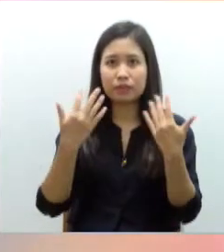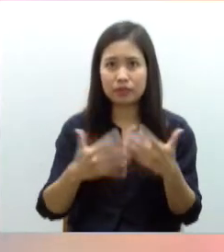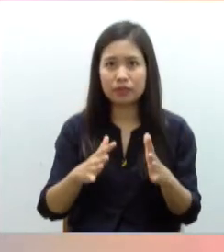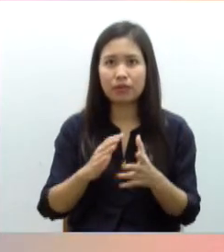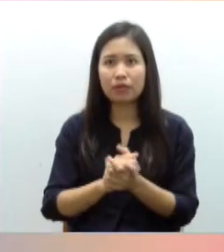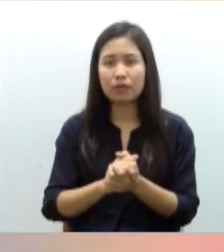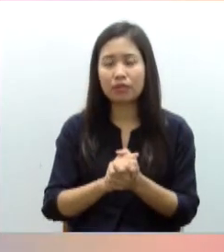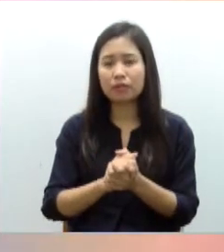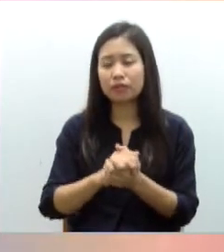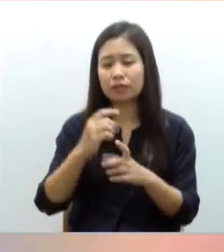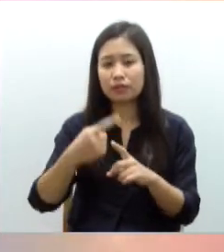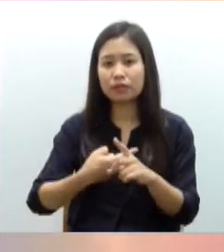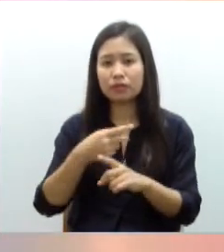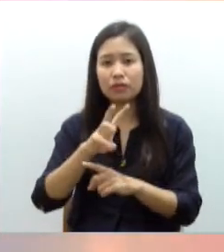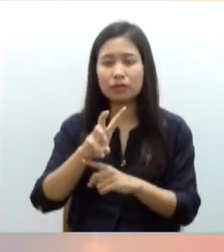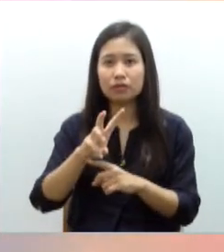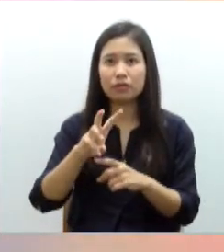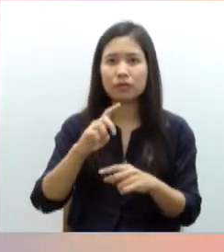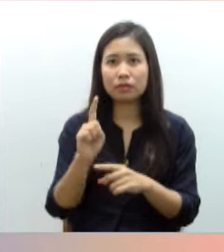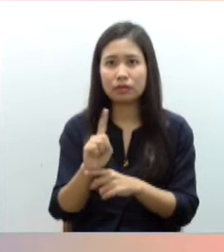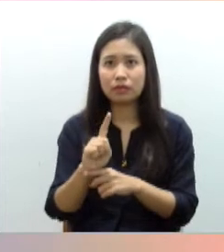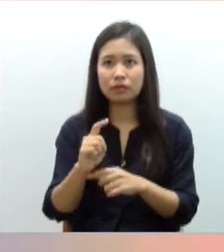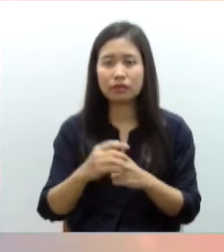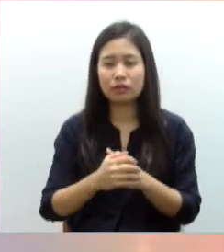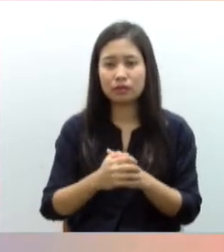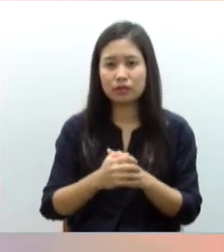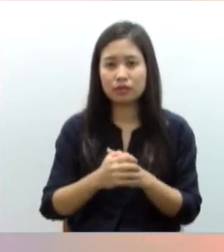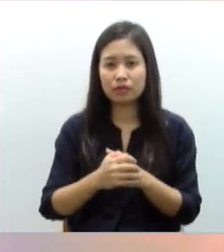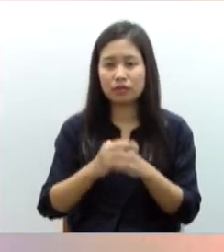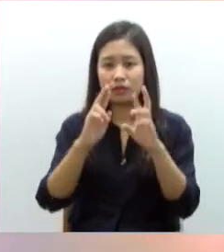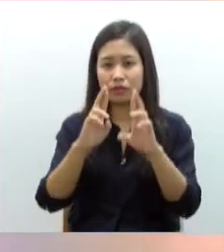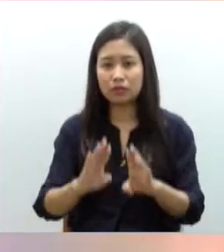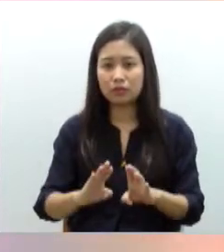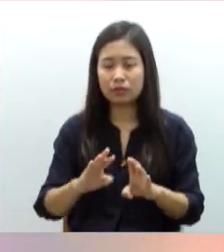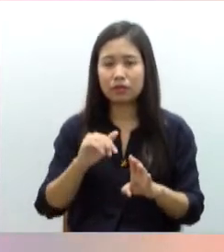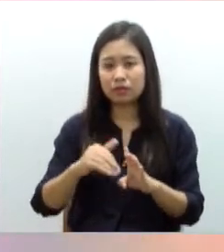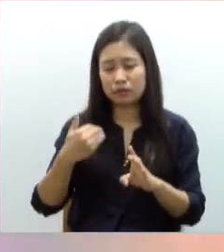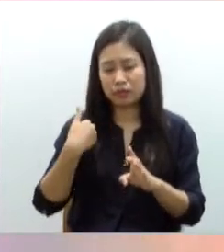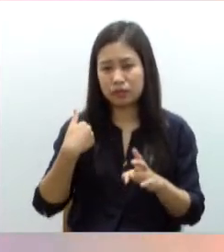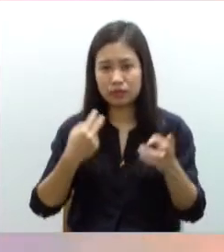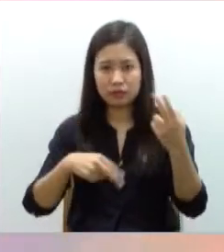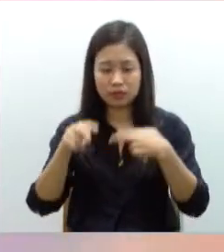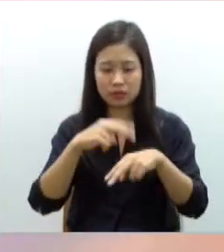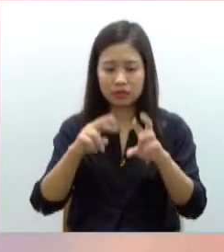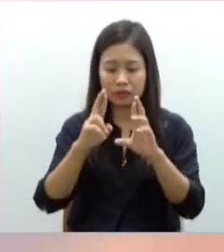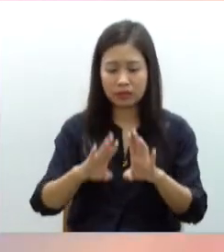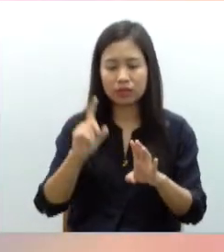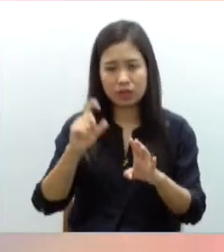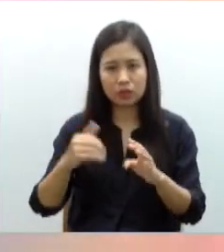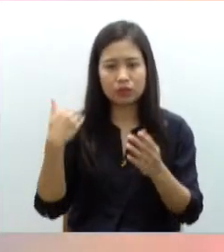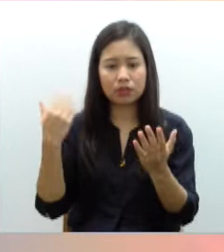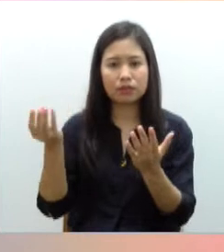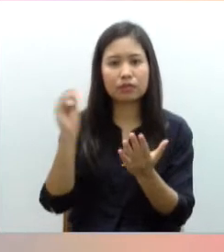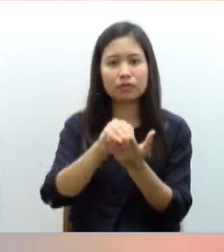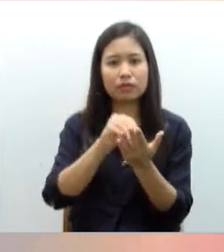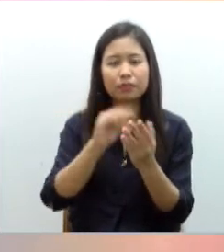นอกจากอินเทอร์นอลแล้วก็ใส่ OIT ด้วยนะ Open Data คือระบบเว็บไซต์ของหน่วยงานก็ต้องกรอกเข้าไปในระบบด้วยนะฮะเพิ่มเข้า